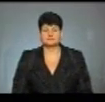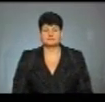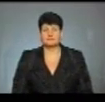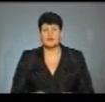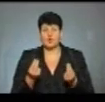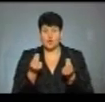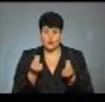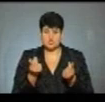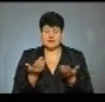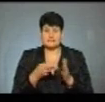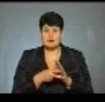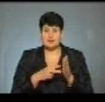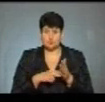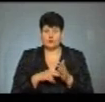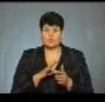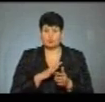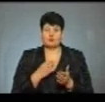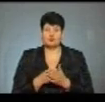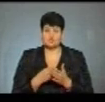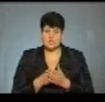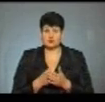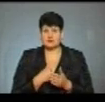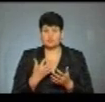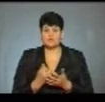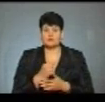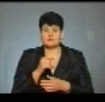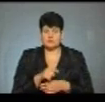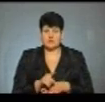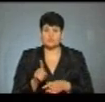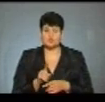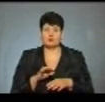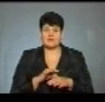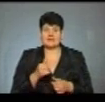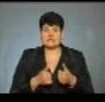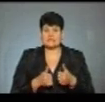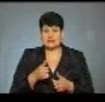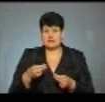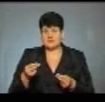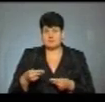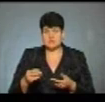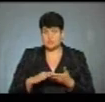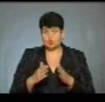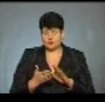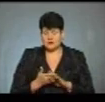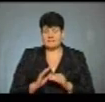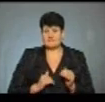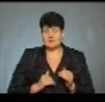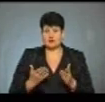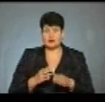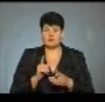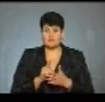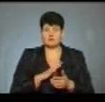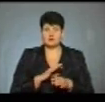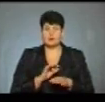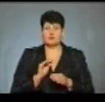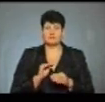Гроші, які заплановані були в бюджеті, в нас вийшло так, що у нас проведений тендер, не підписаний договір з фірмою, яка повинна була поставити